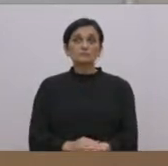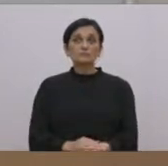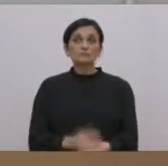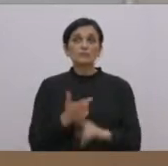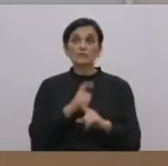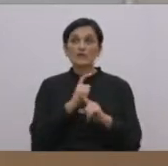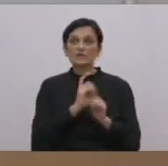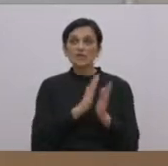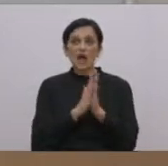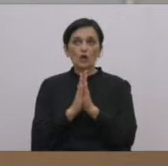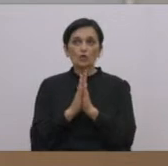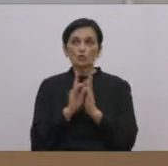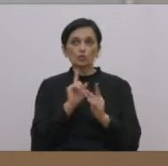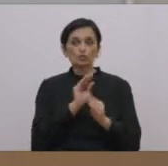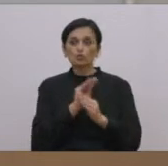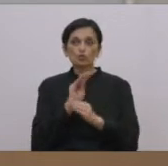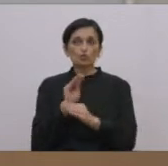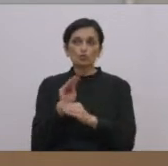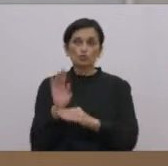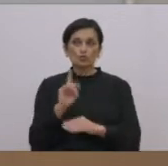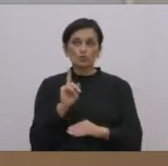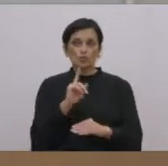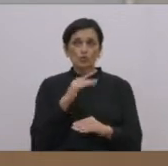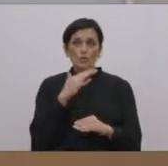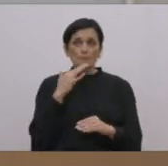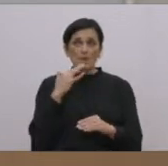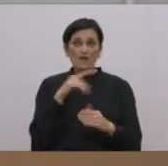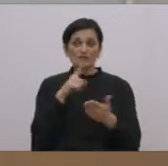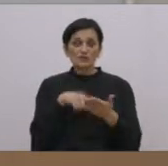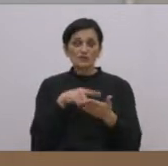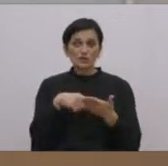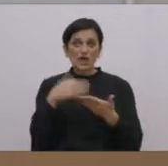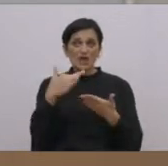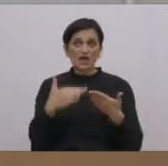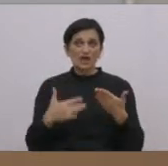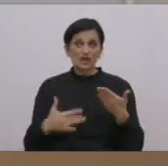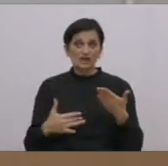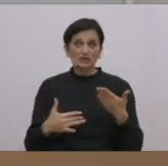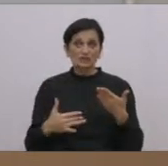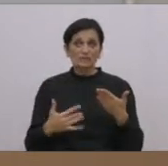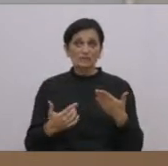საერთოდ თუ უნდა დავამატებინებ რა, ბევრი კი ვასრულებ, შეკითხვით გადაწყვეტილებები რაც